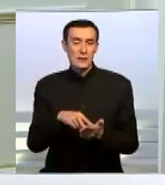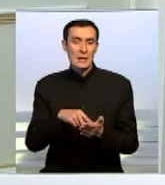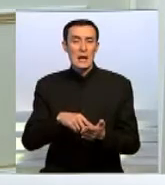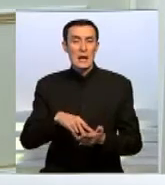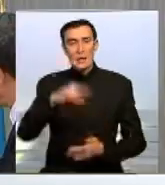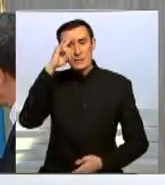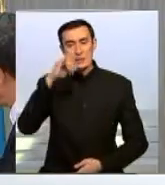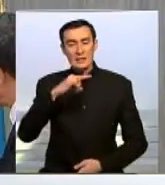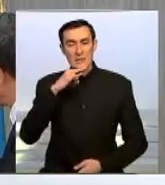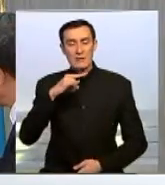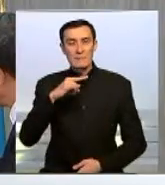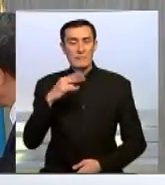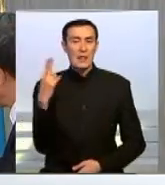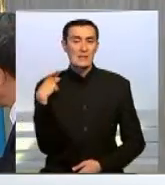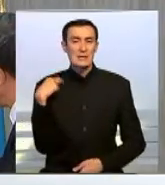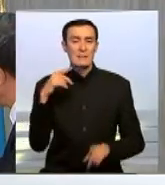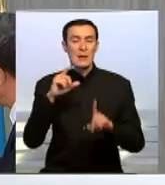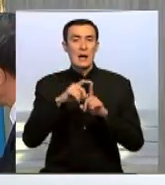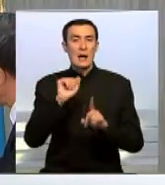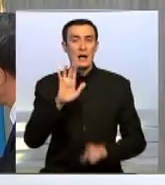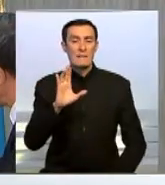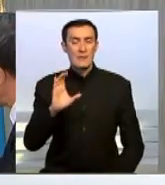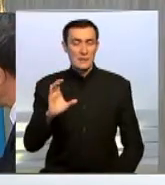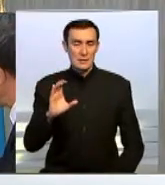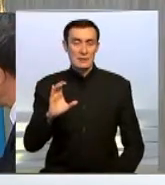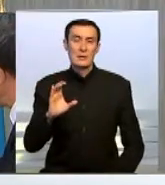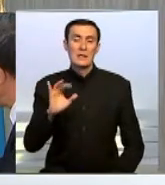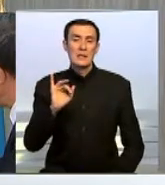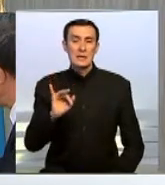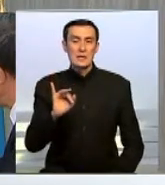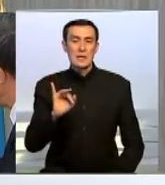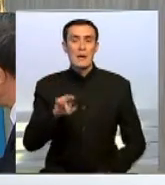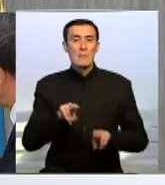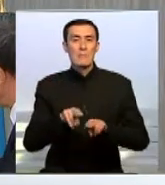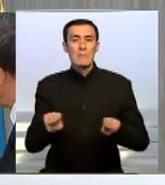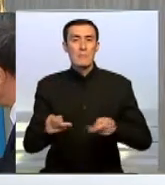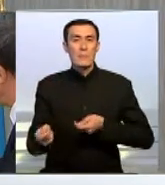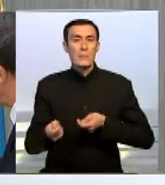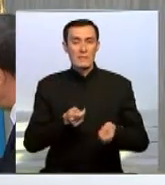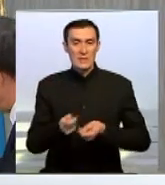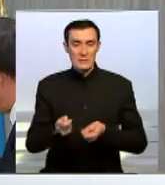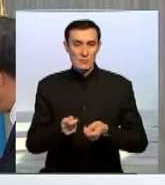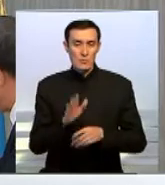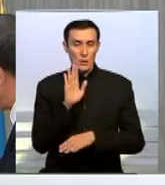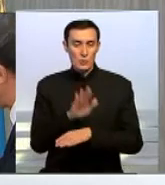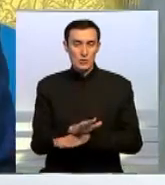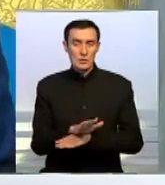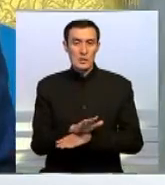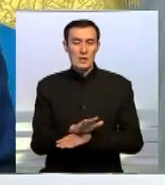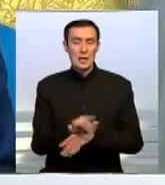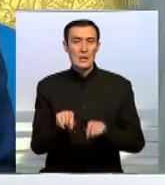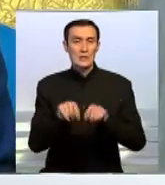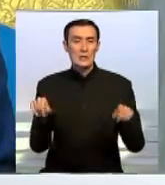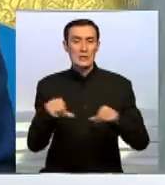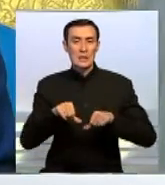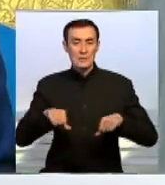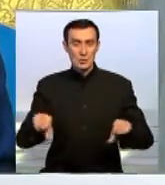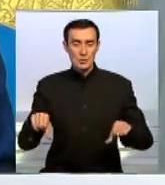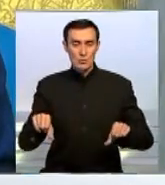языка на латинской графике и правительству поручить образовать комиссию по